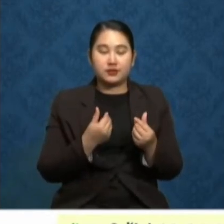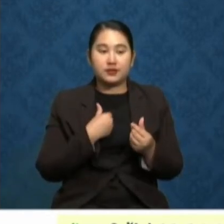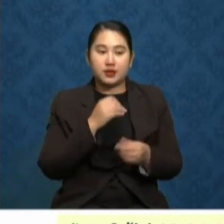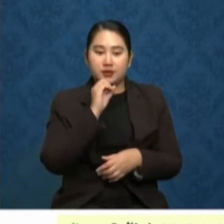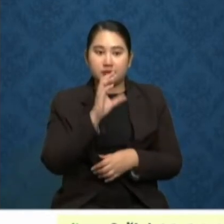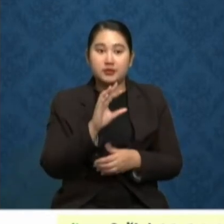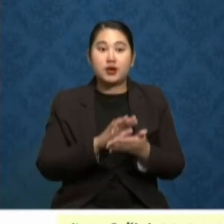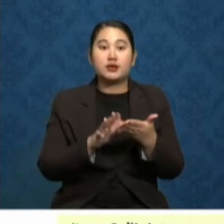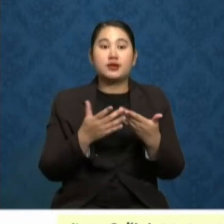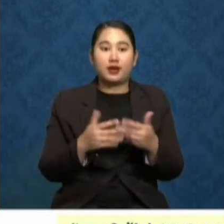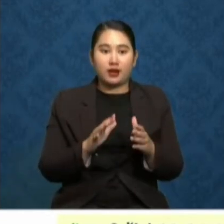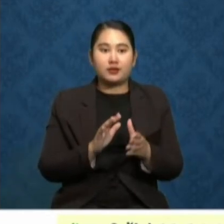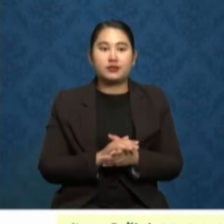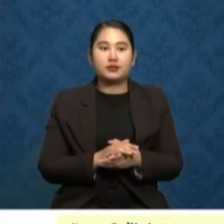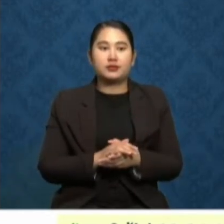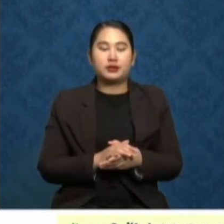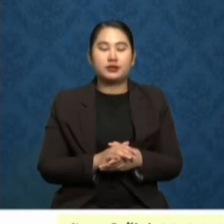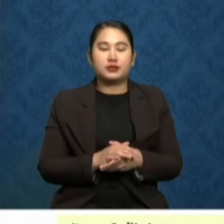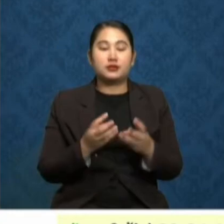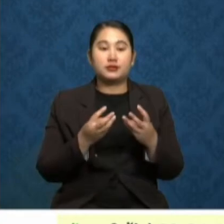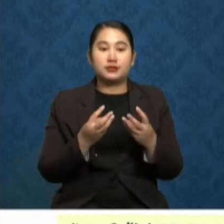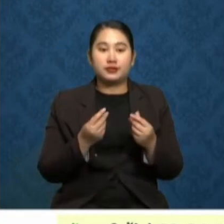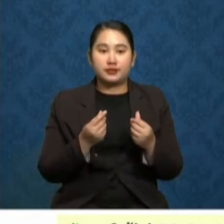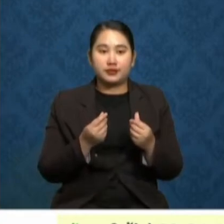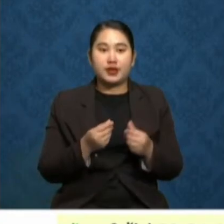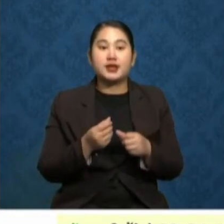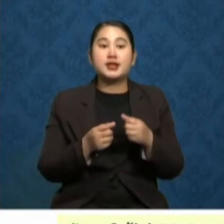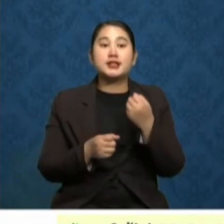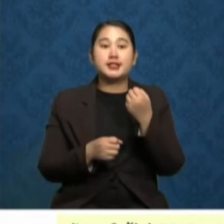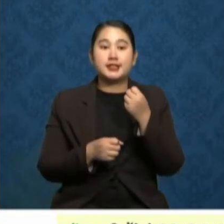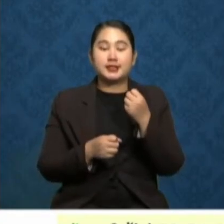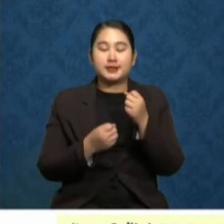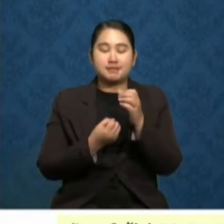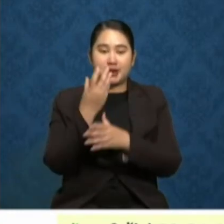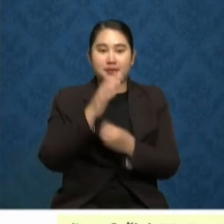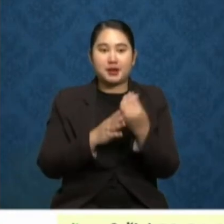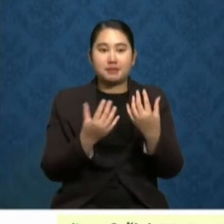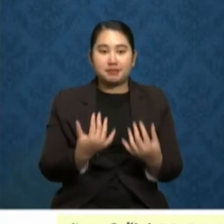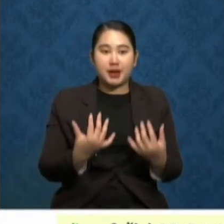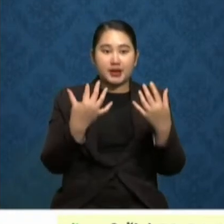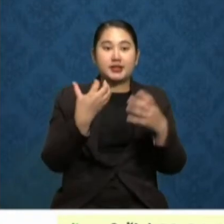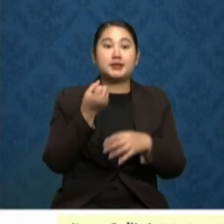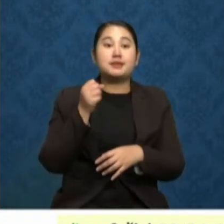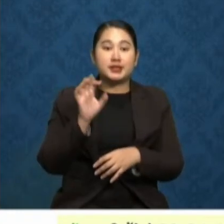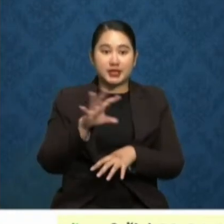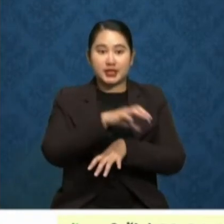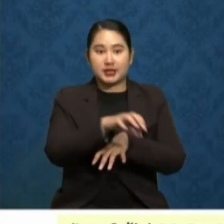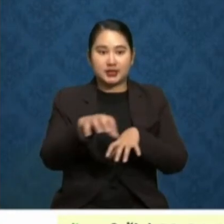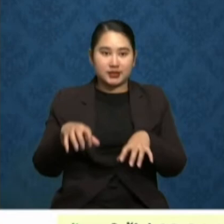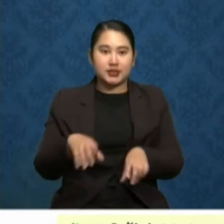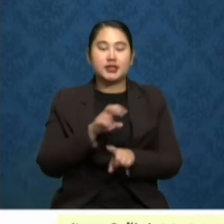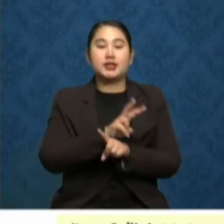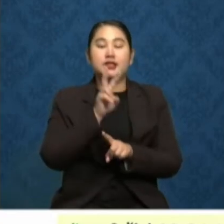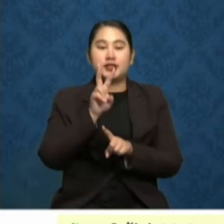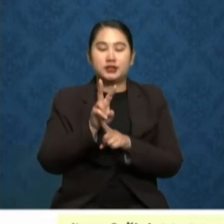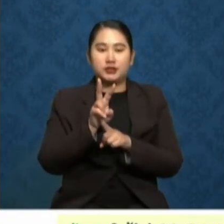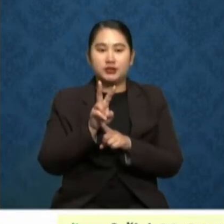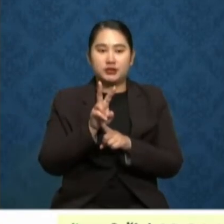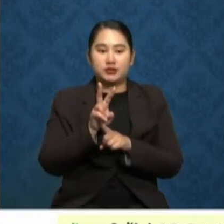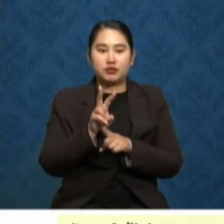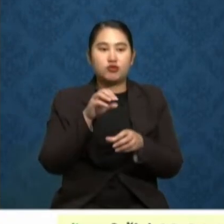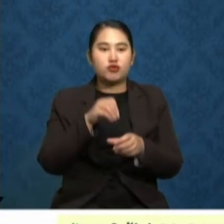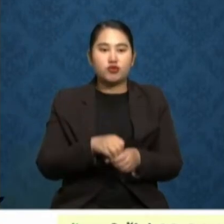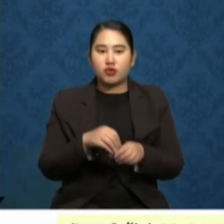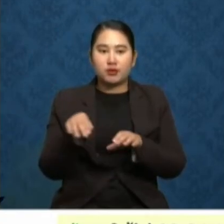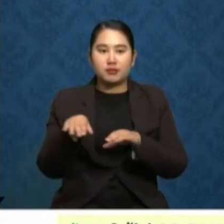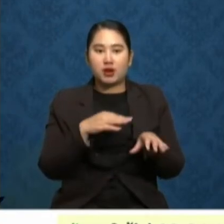ผมได้กาวเบงต้นนะครับเป็นจำนวน 14 ป่า อนุรักษ์นะครับ2 เป็นการอยู่ระหว